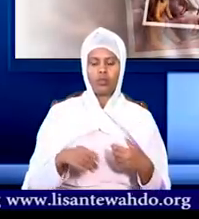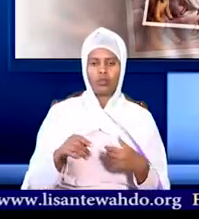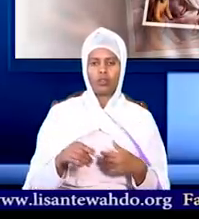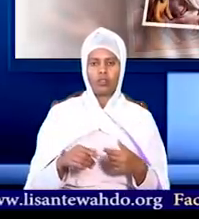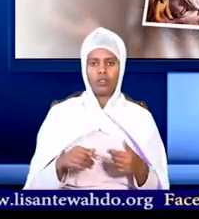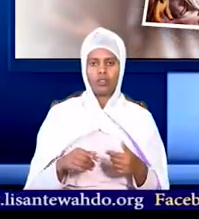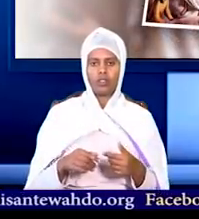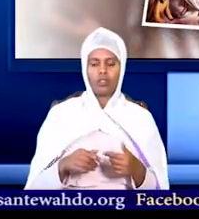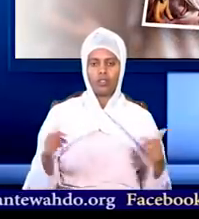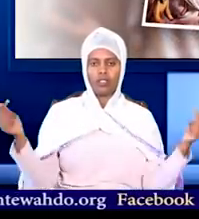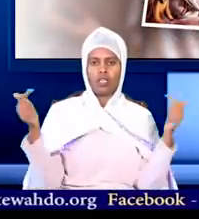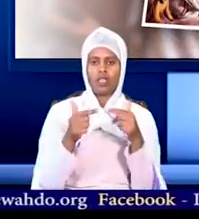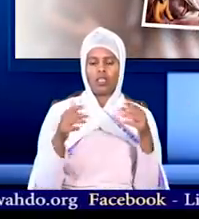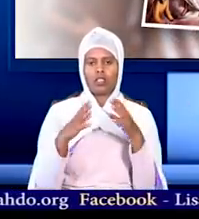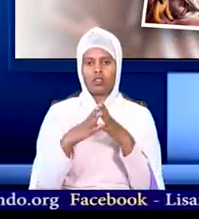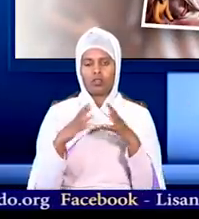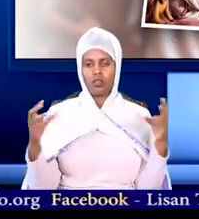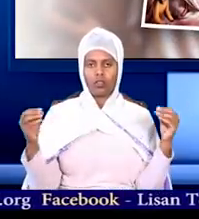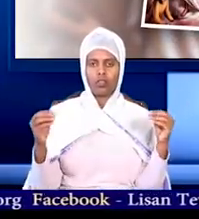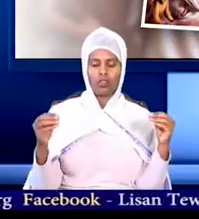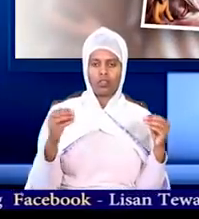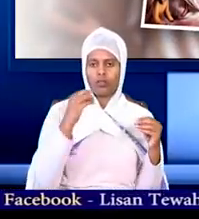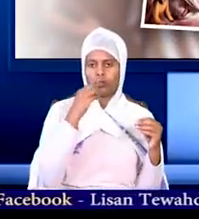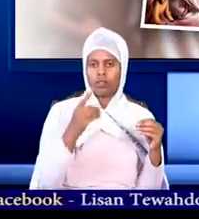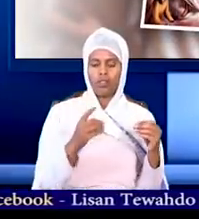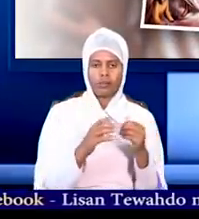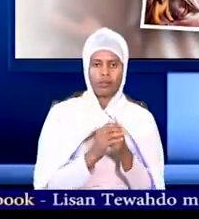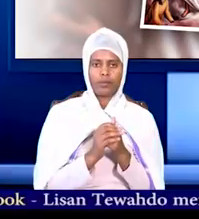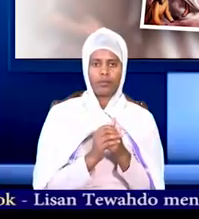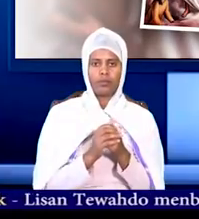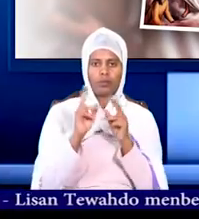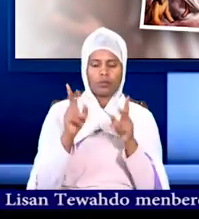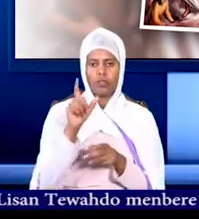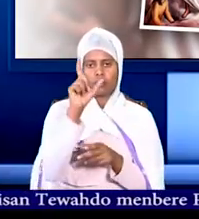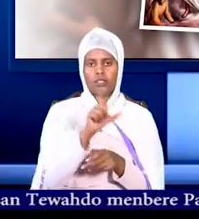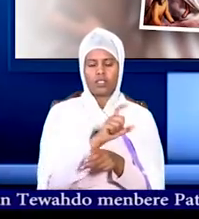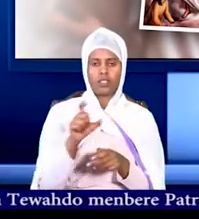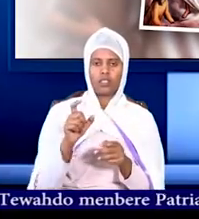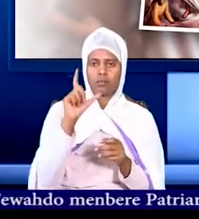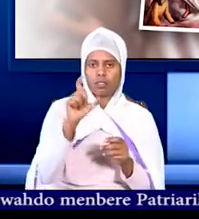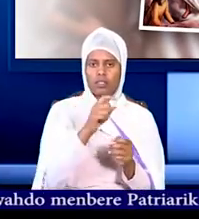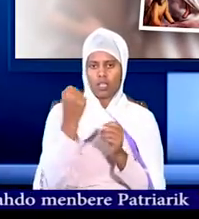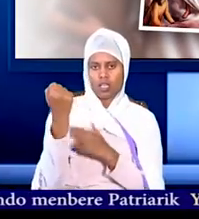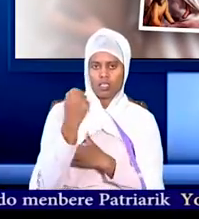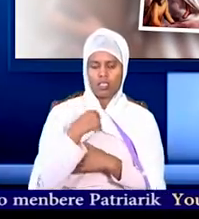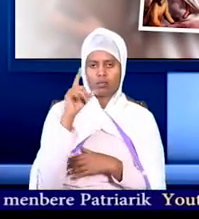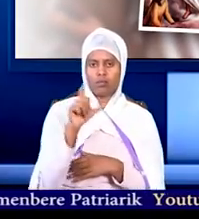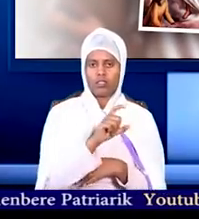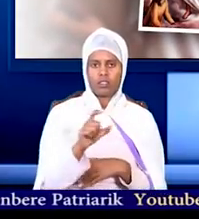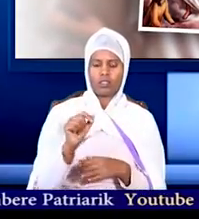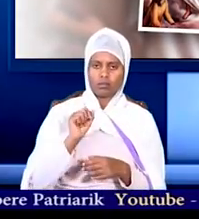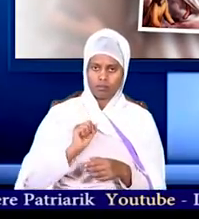ብመስቀሉ ሸንኪሩ ነቲ ፀላኢና ኣርሓቆ ደምሰሶ ኣሰሮ በለ በዚ መስቀል እዚ መስቀል